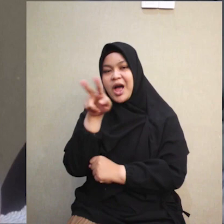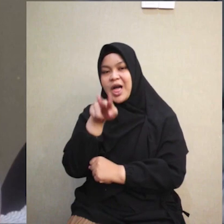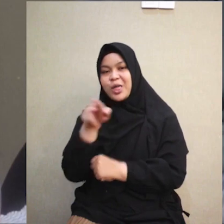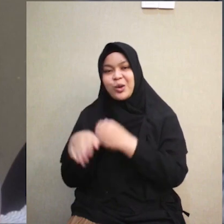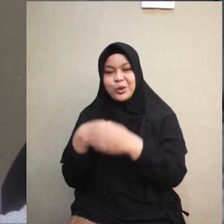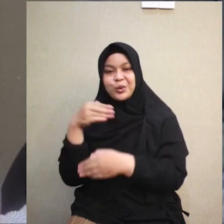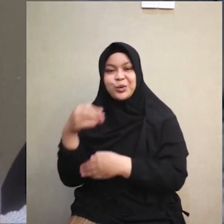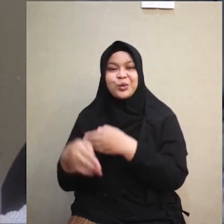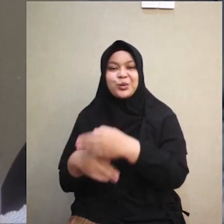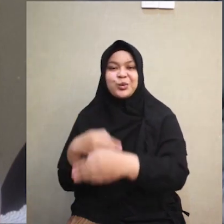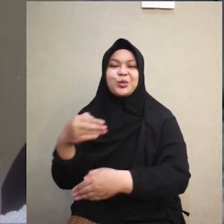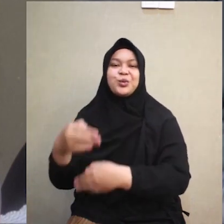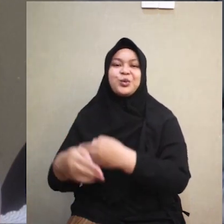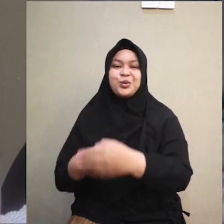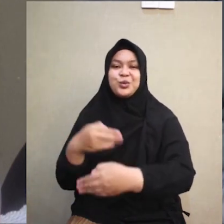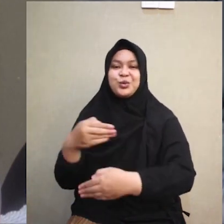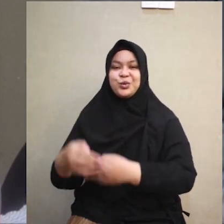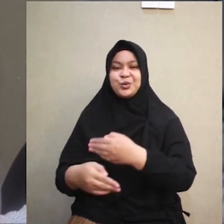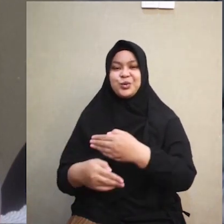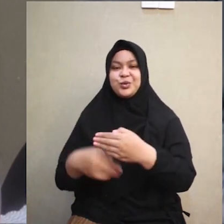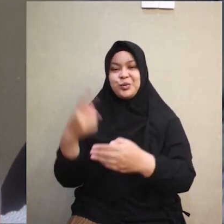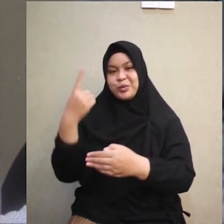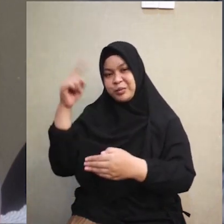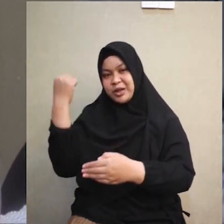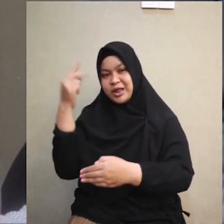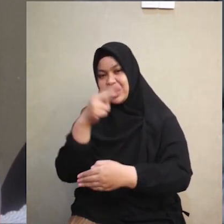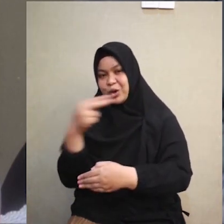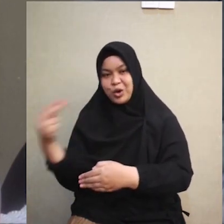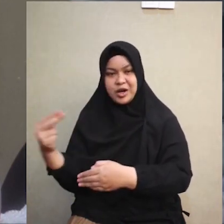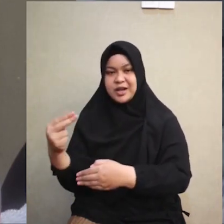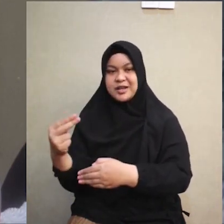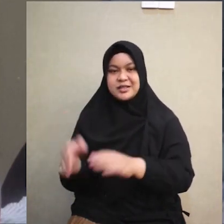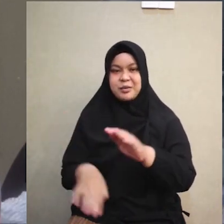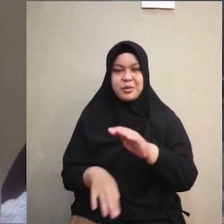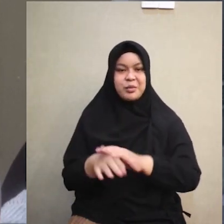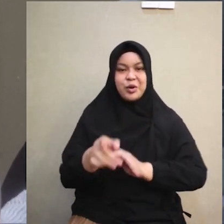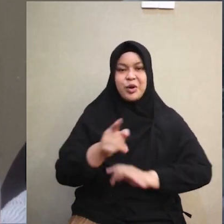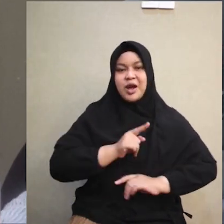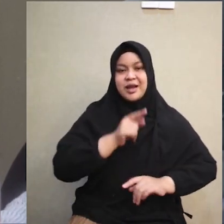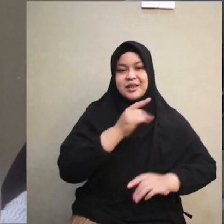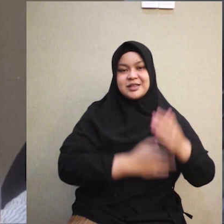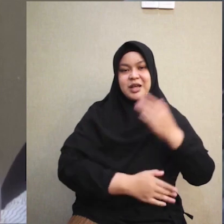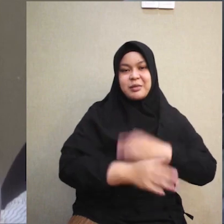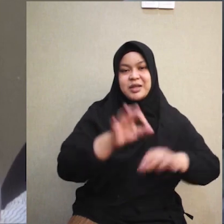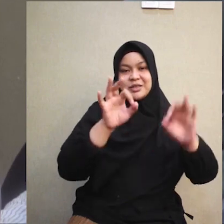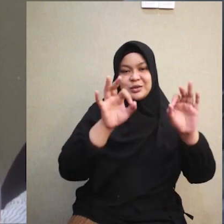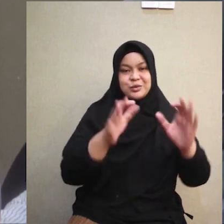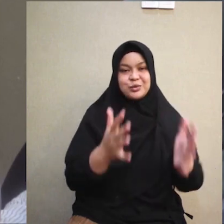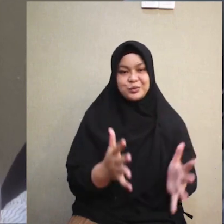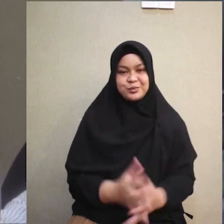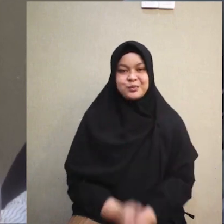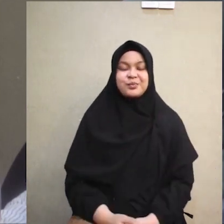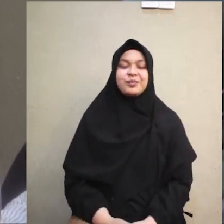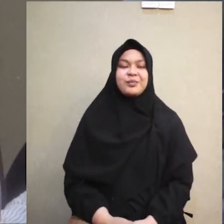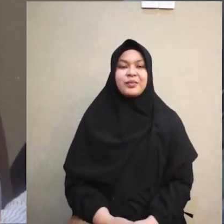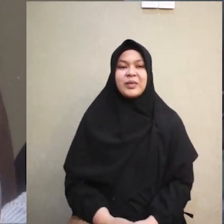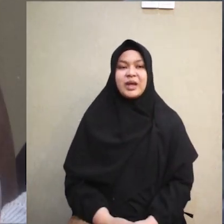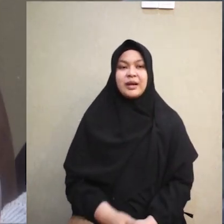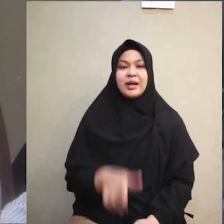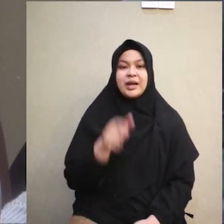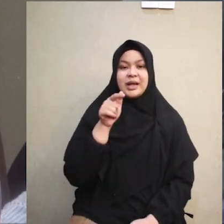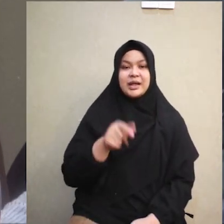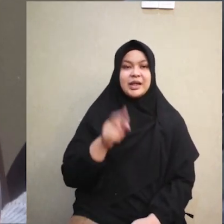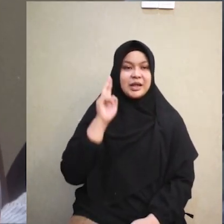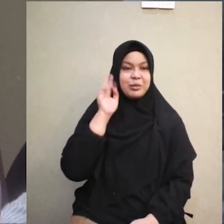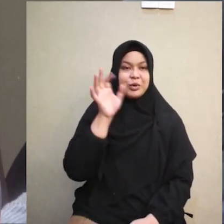terus berjalan untuk pemerintah Indonesia dalam disabilitas itu sih mbak ya ini kayaknya